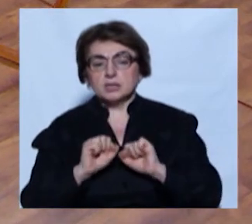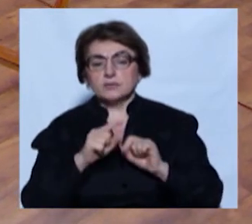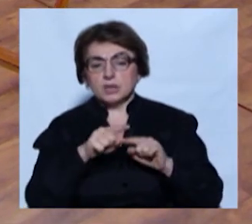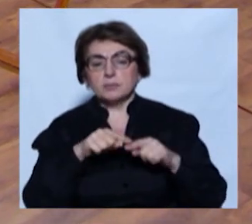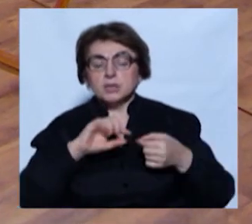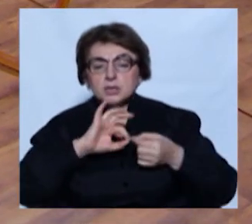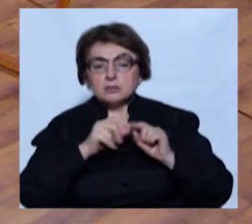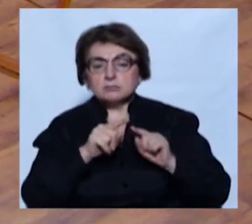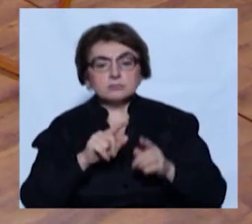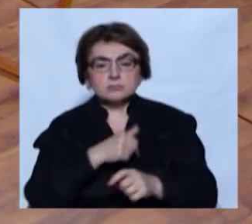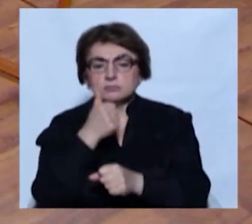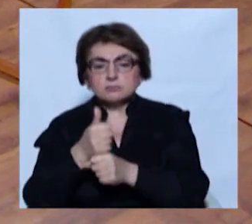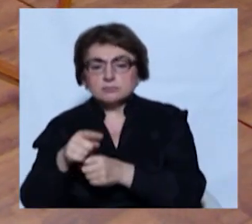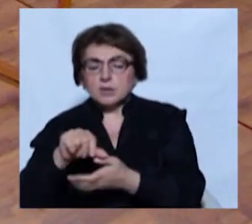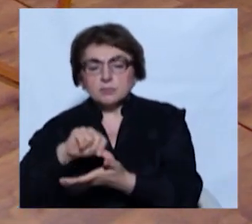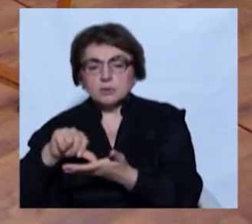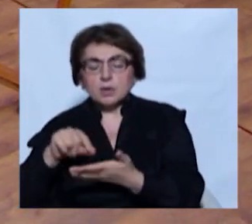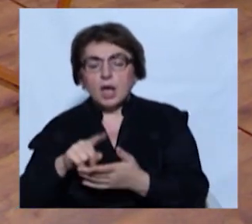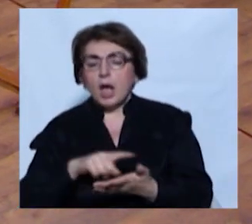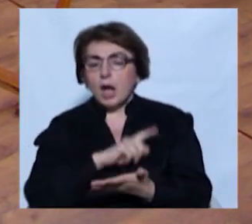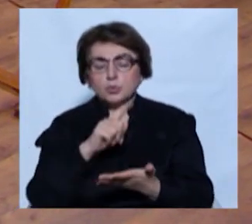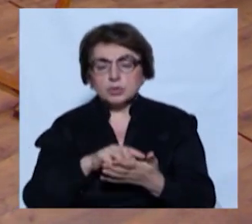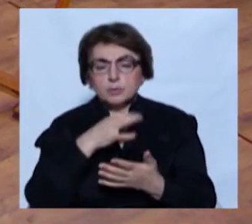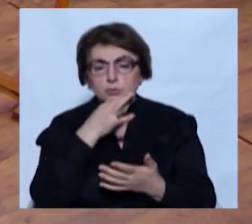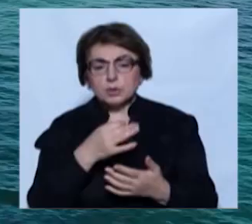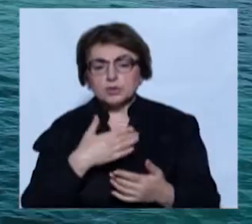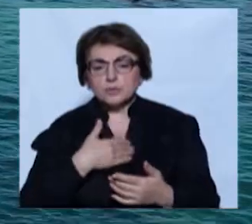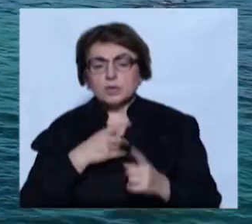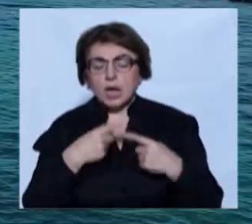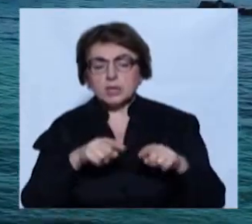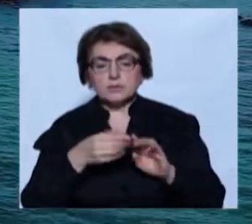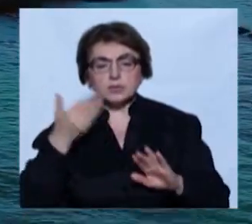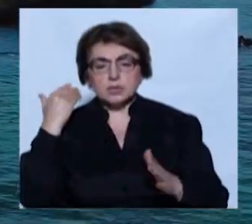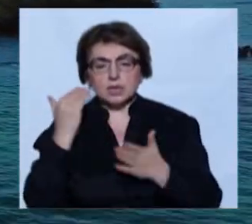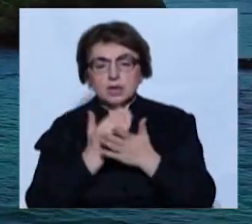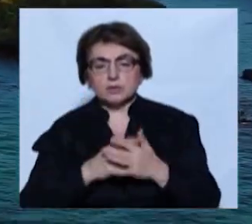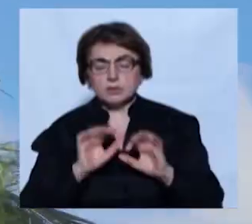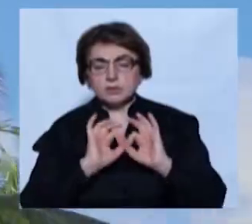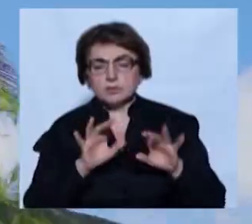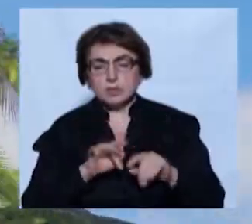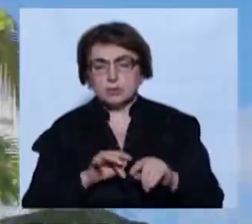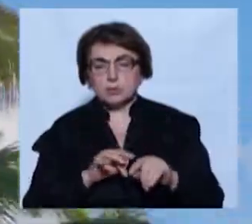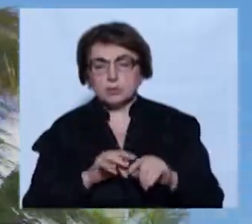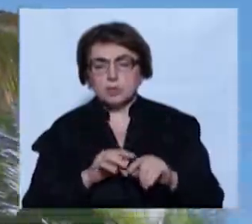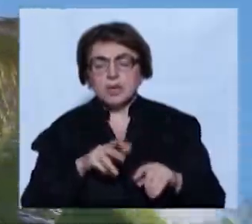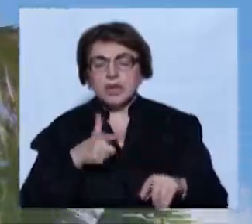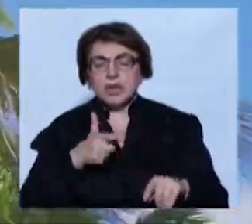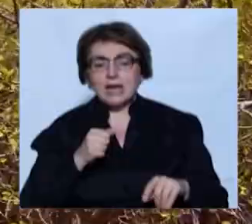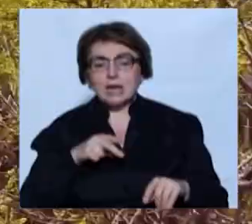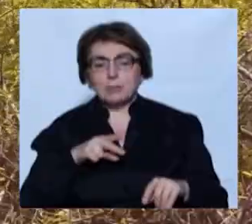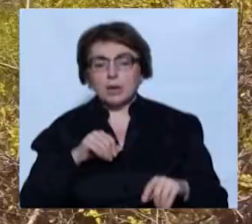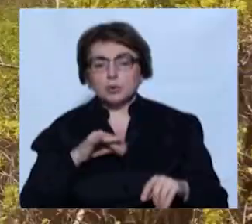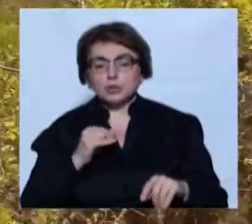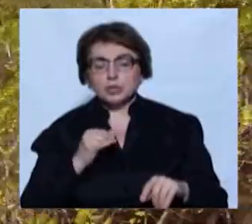ქმედებებზე. აუცილებლად უნდა ვახსენოთ ჩვენ ასევე წინა გაკვეთილზე ვისაუბრეთ გალაპაგოსის ეროვნული